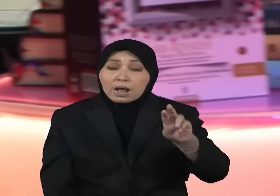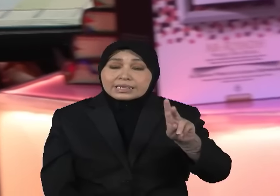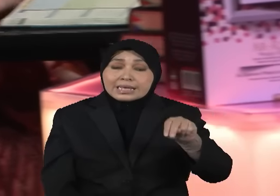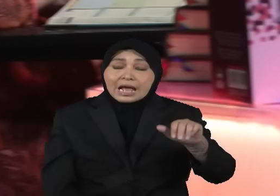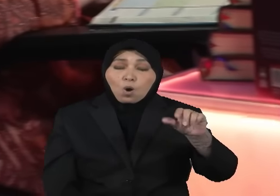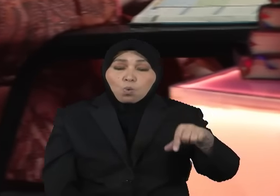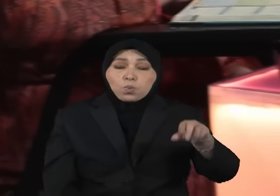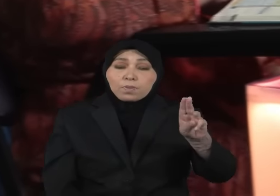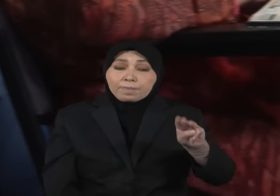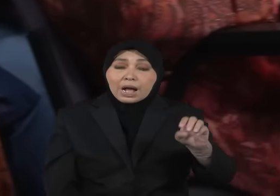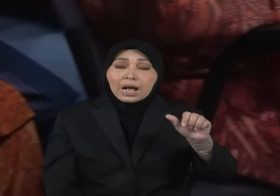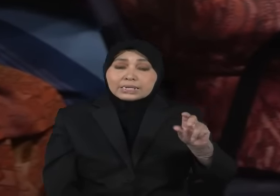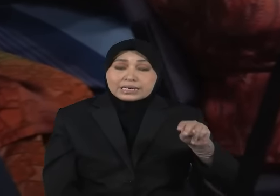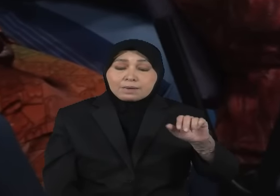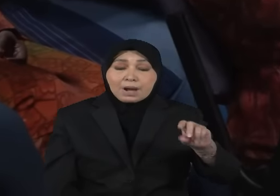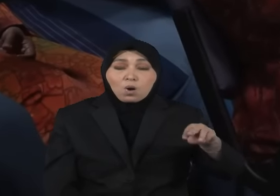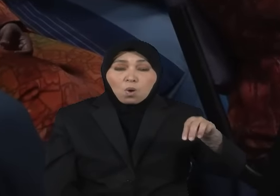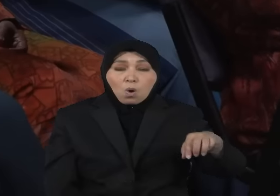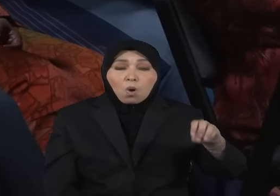Fa'akharani yaqumani